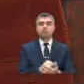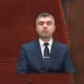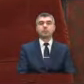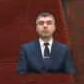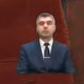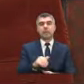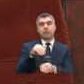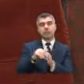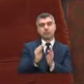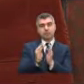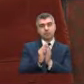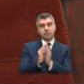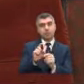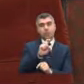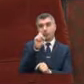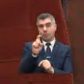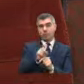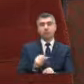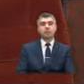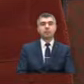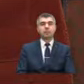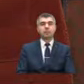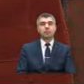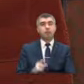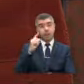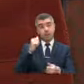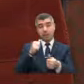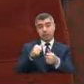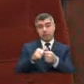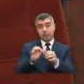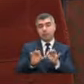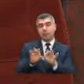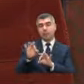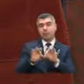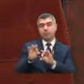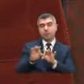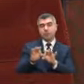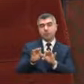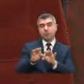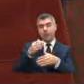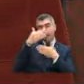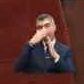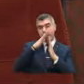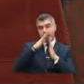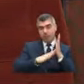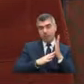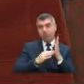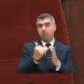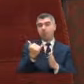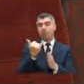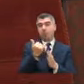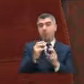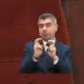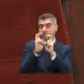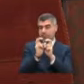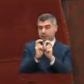النيابية للعدالة والتنمية على هذا السؤال. تنذكر باللي الاستراتيجية الوطنية لمكافحة الفساد الهدف ديالها هي نقصوا من